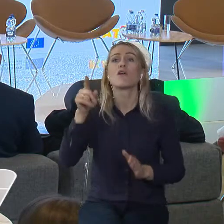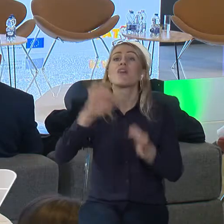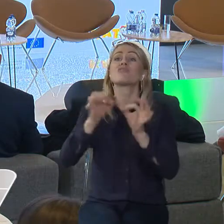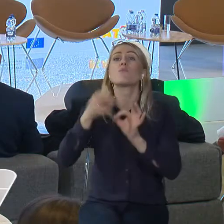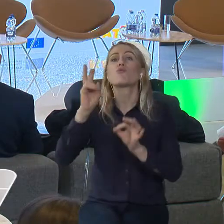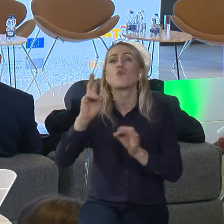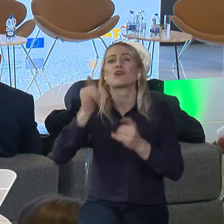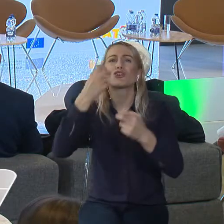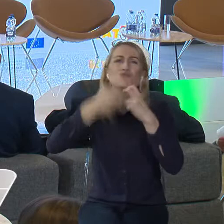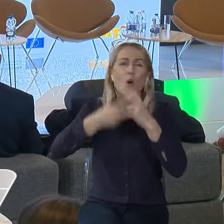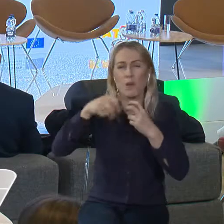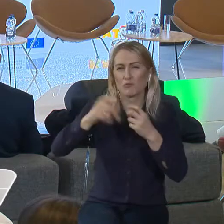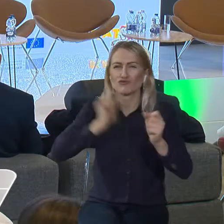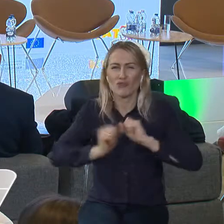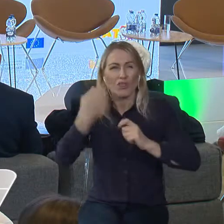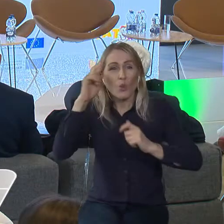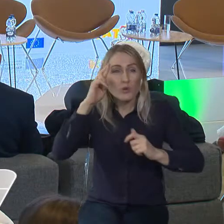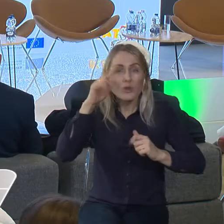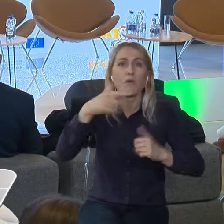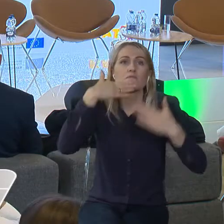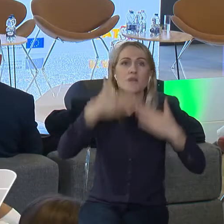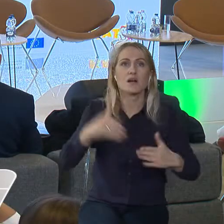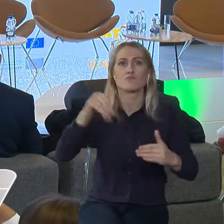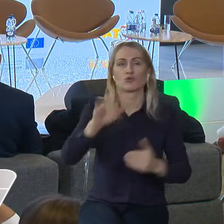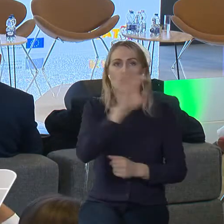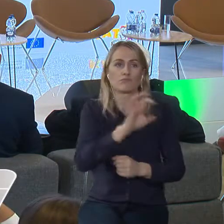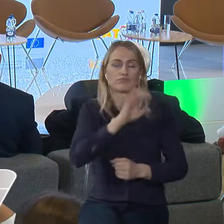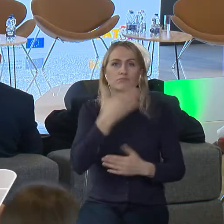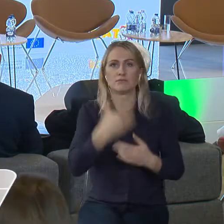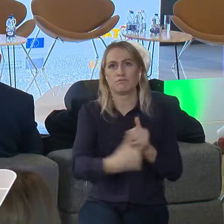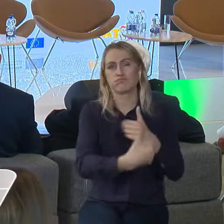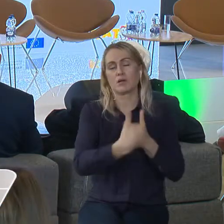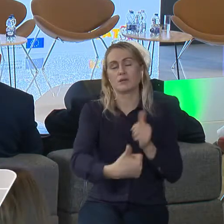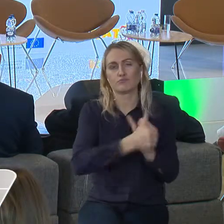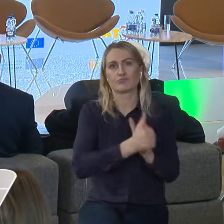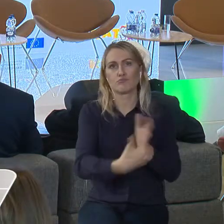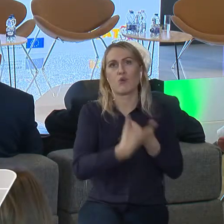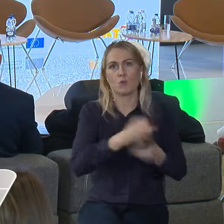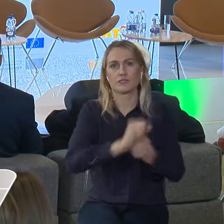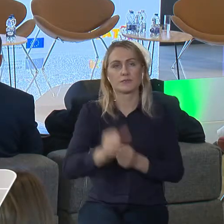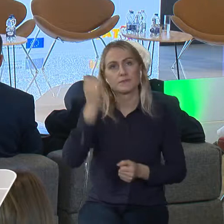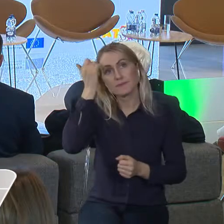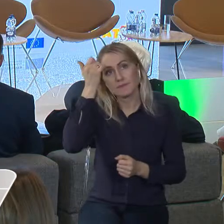problemy przy wykonaniu danego ćwiczenia, zawsze można było skorzystać z pomocy.